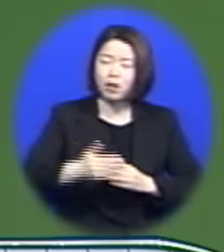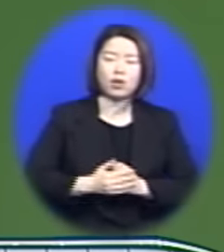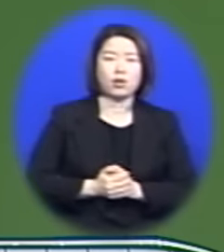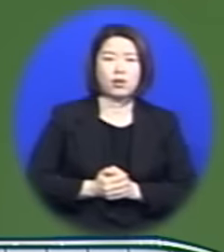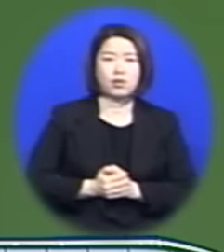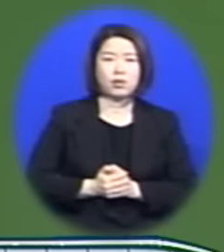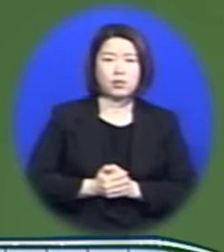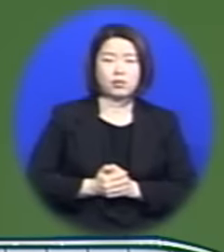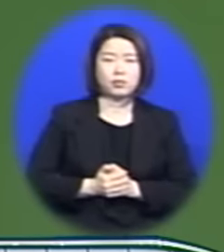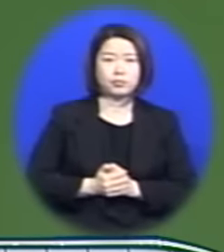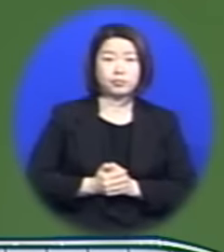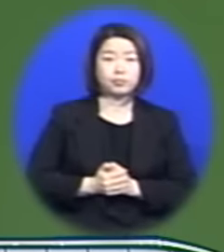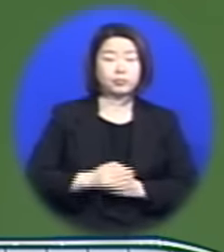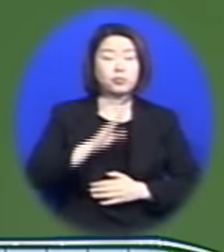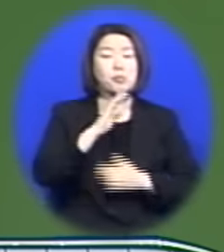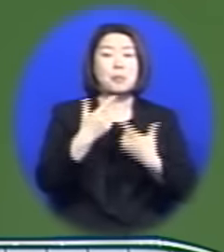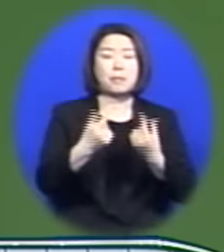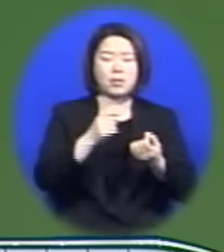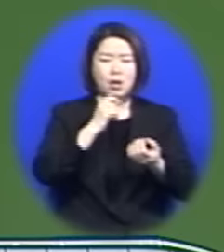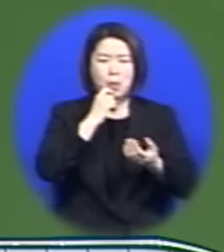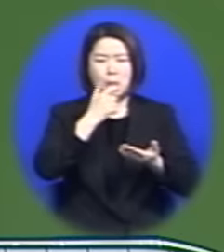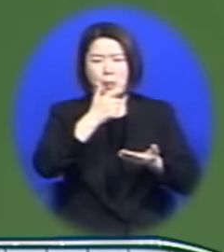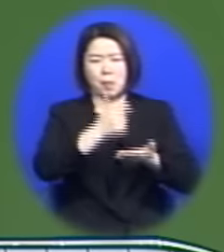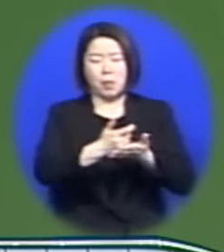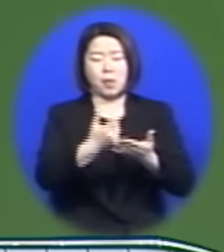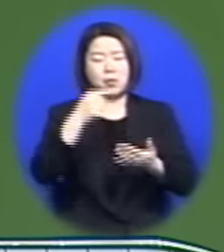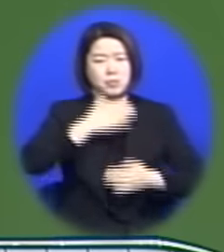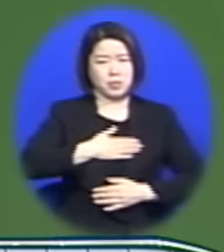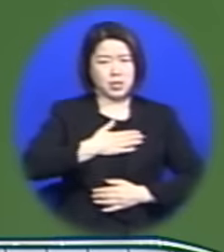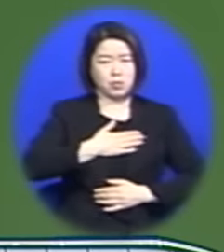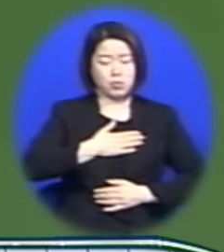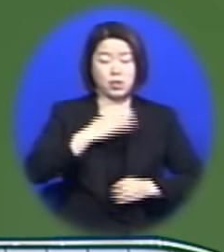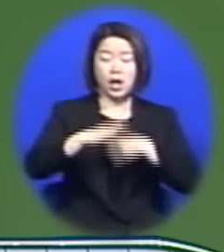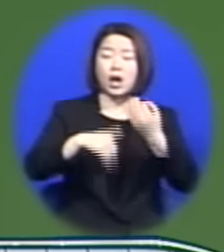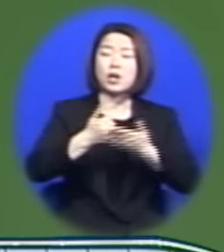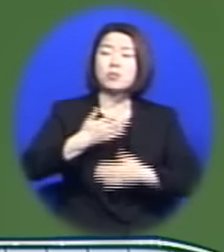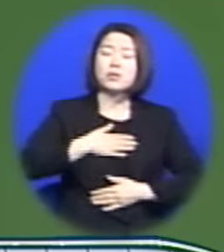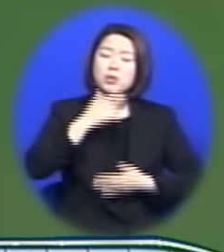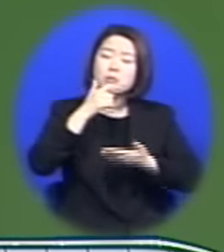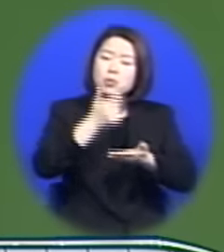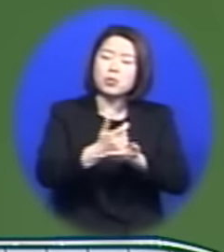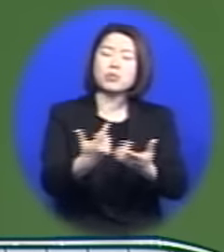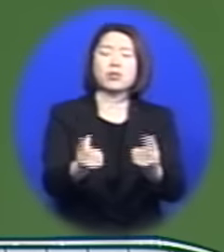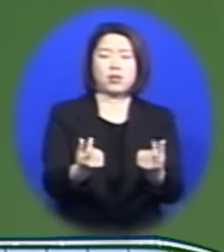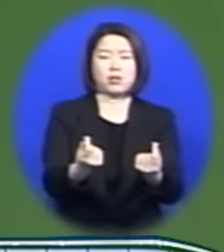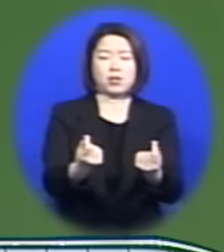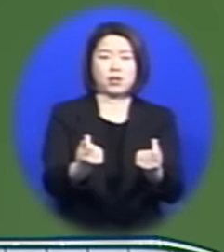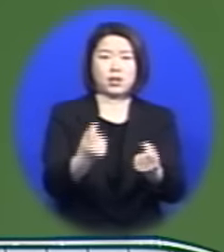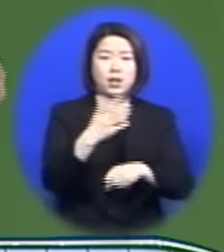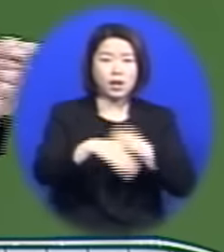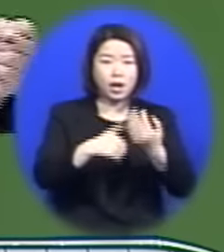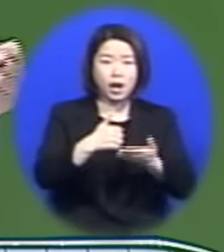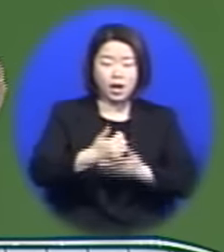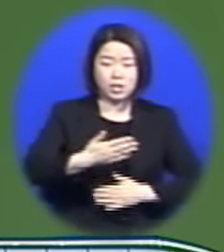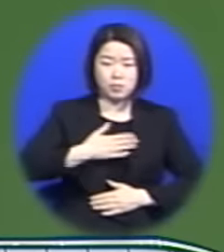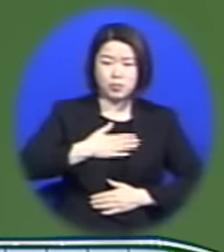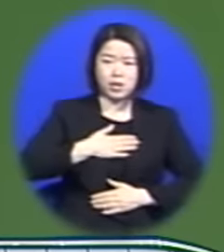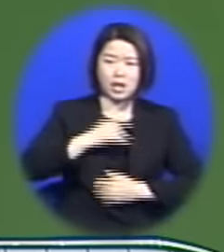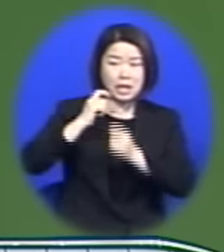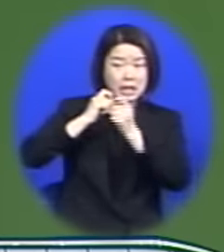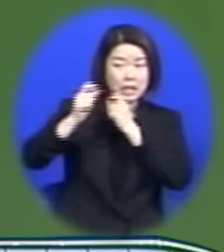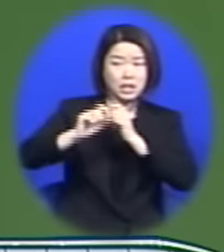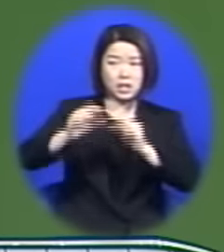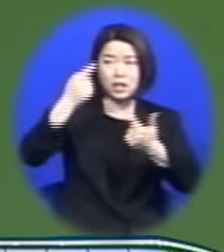말인가 마치 속은 기분인 거지요 하나님 나 속은 것 같아요 하나님 나에게 사기치지